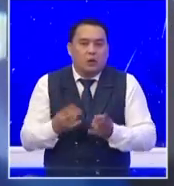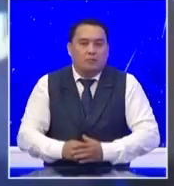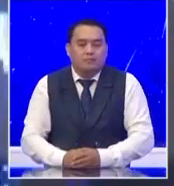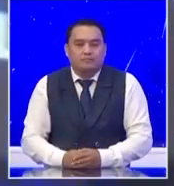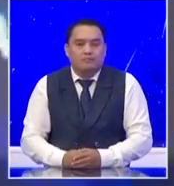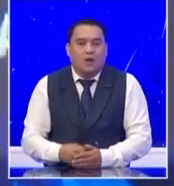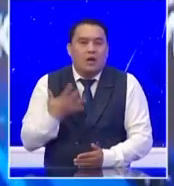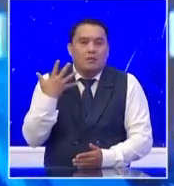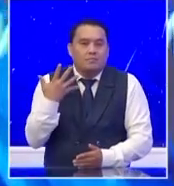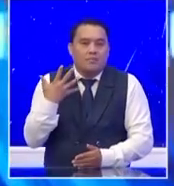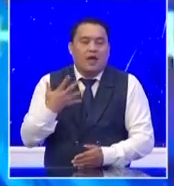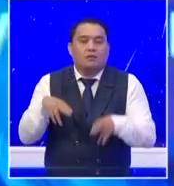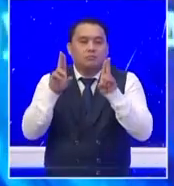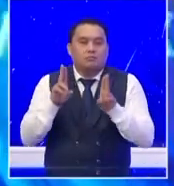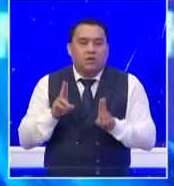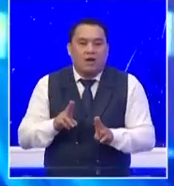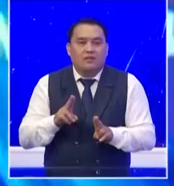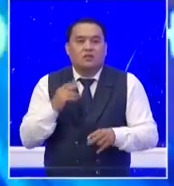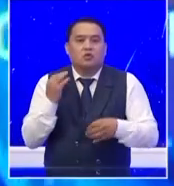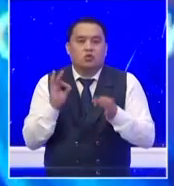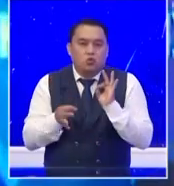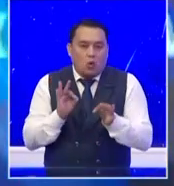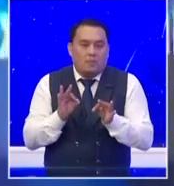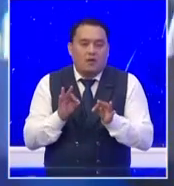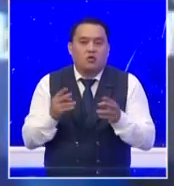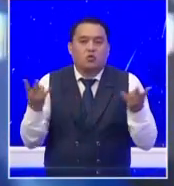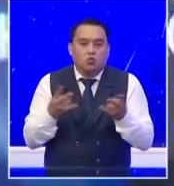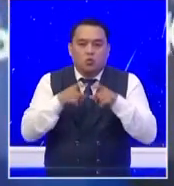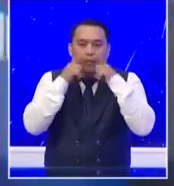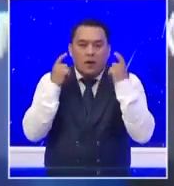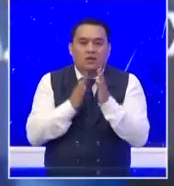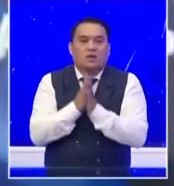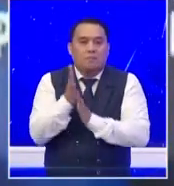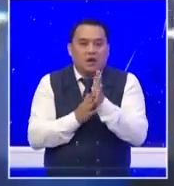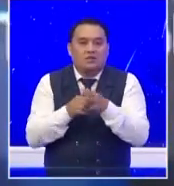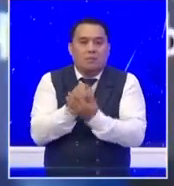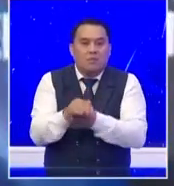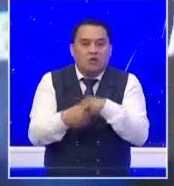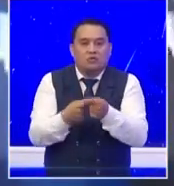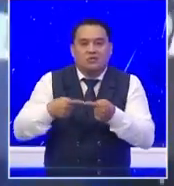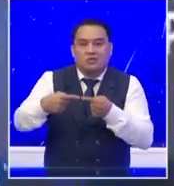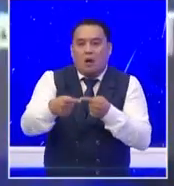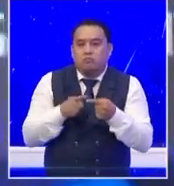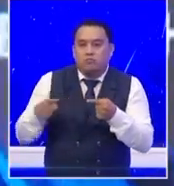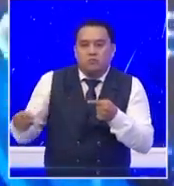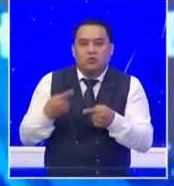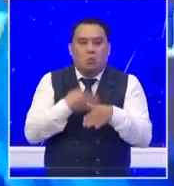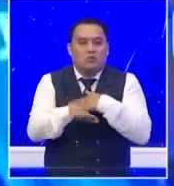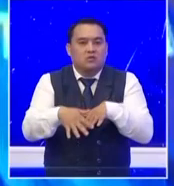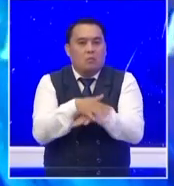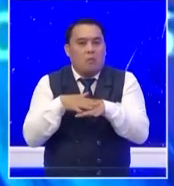5 золотых правил санитарных норм. Необходимо носить маски, перчатки, мыть руки, соблюдать дистанцию, избегать посещения